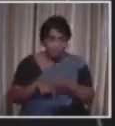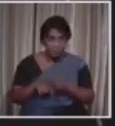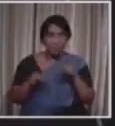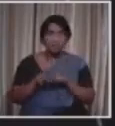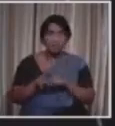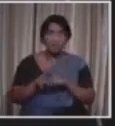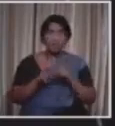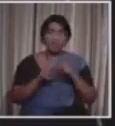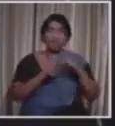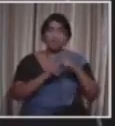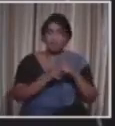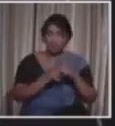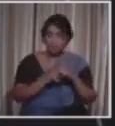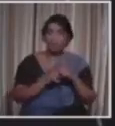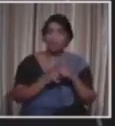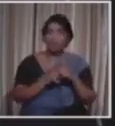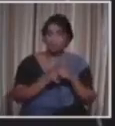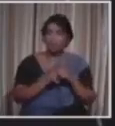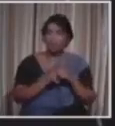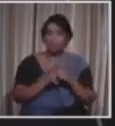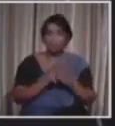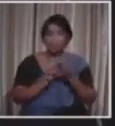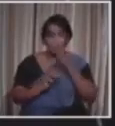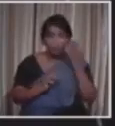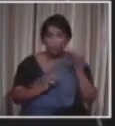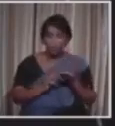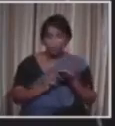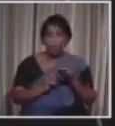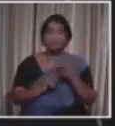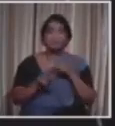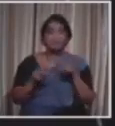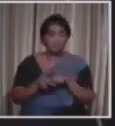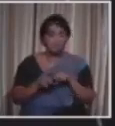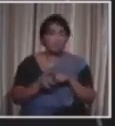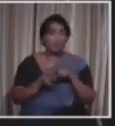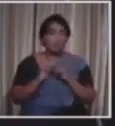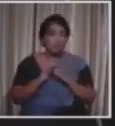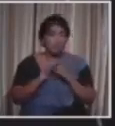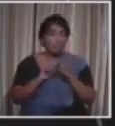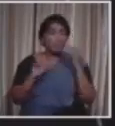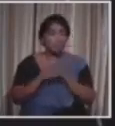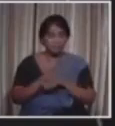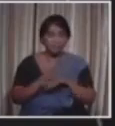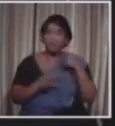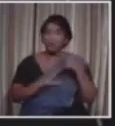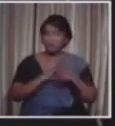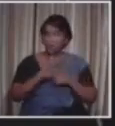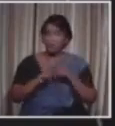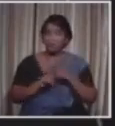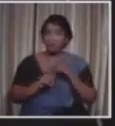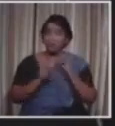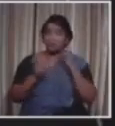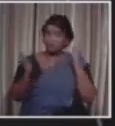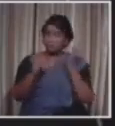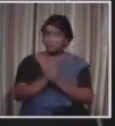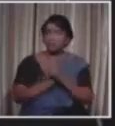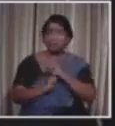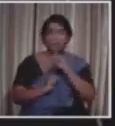पड़िया दुन वेनवा इन मेक धरण पुलवंद इमना मे अरगले इन मेरटे विनसको नी हेमोगेम